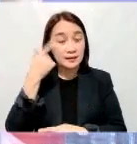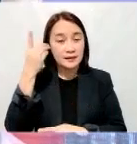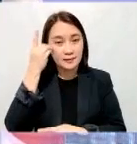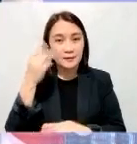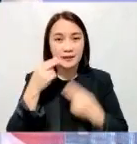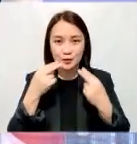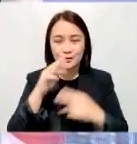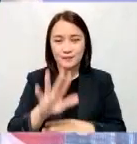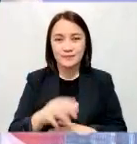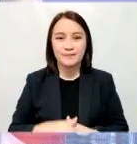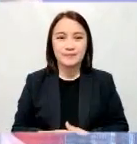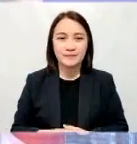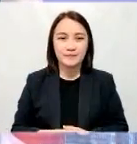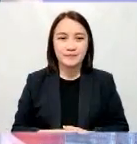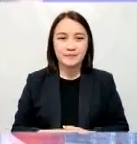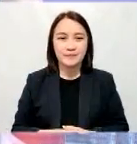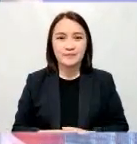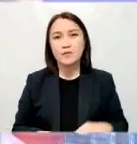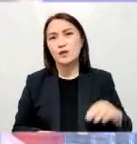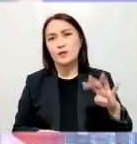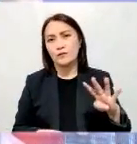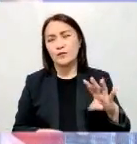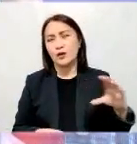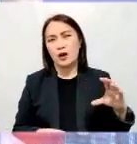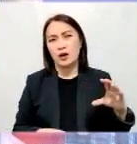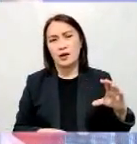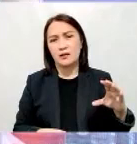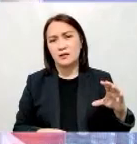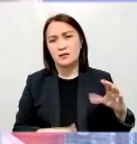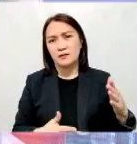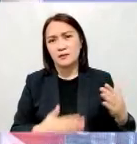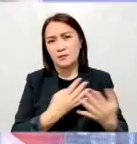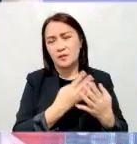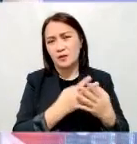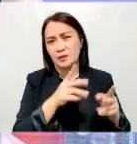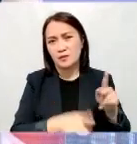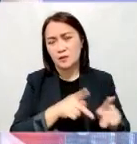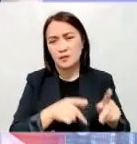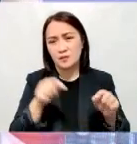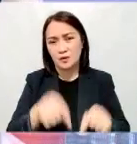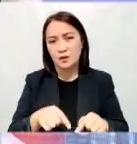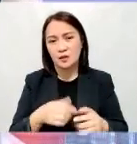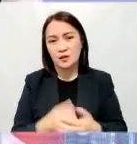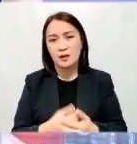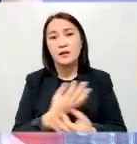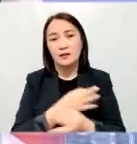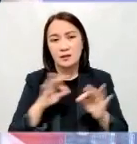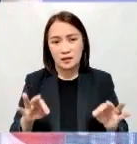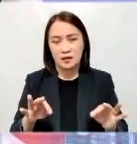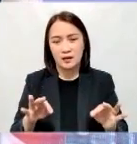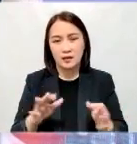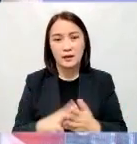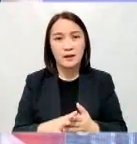Malaya na ang mahigit 400 preso sa Bilibid at maging sa mga regional penal colony sa bansa. Sindami rin yan ang mga inilipat